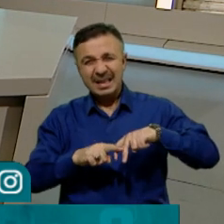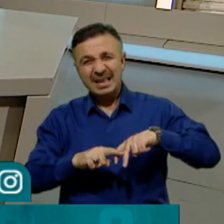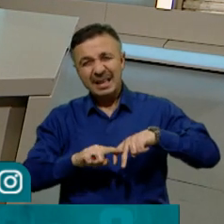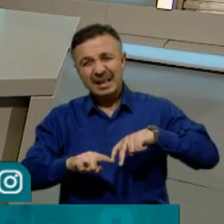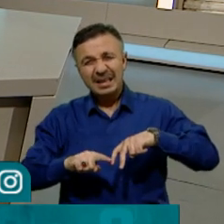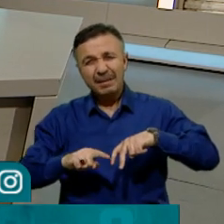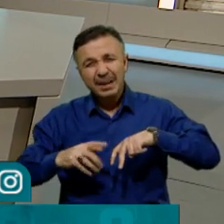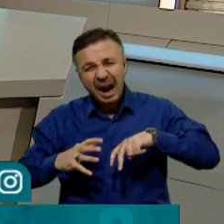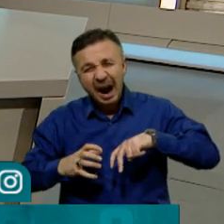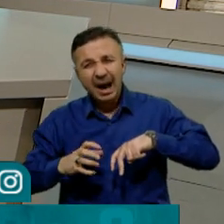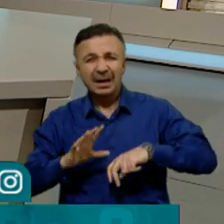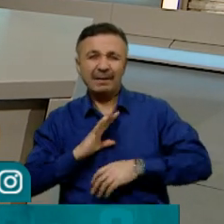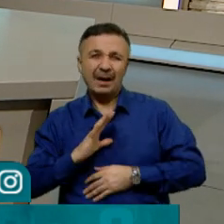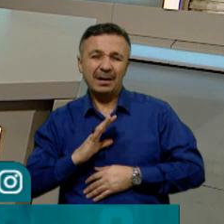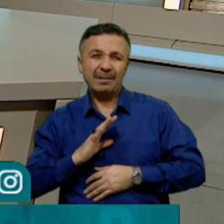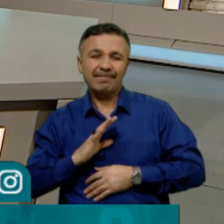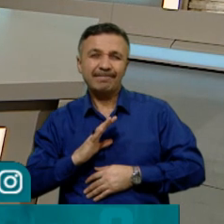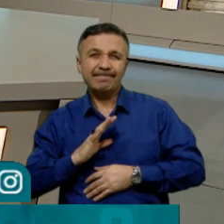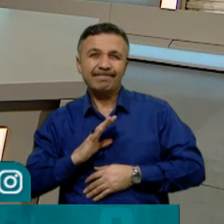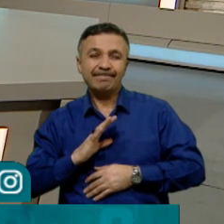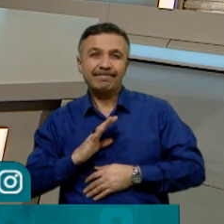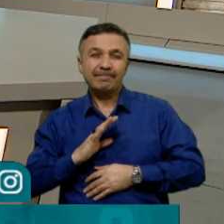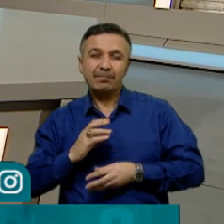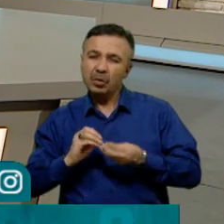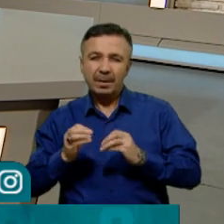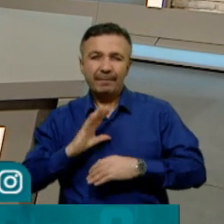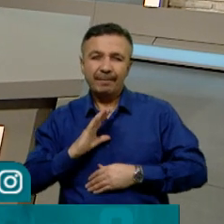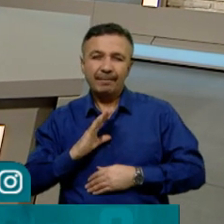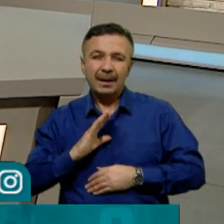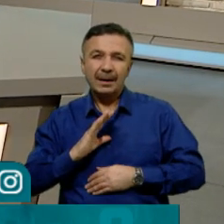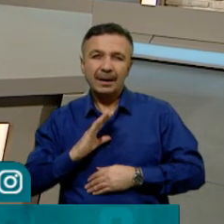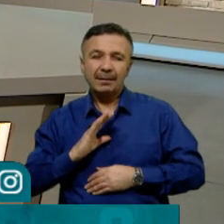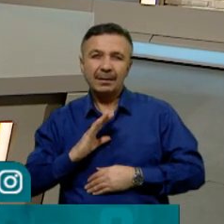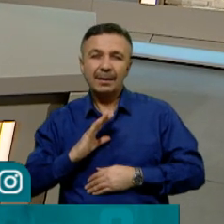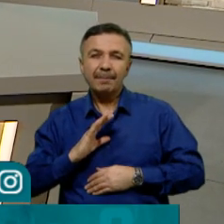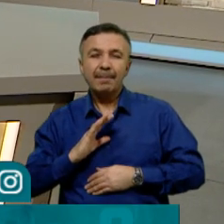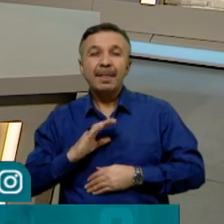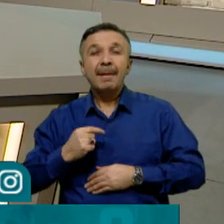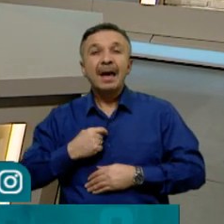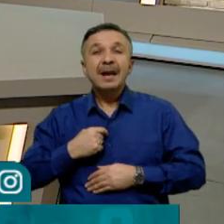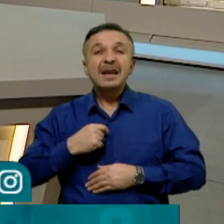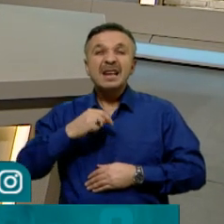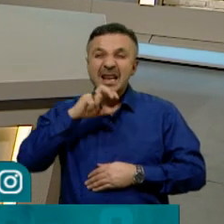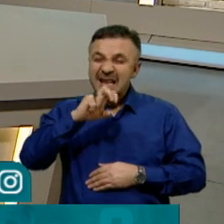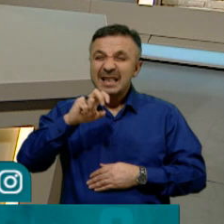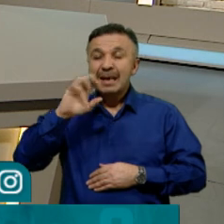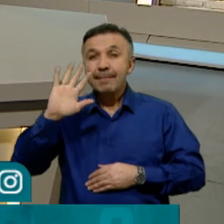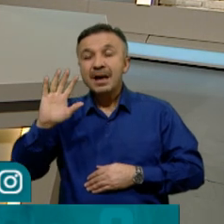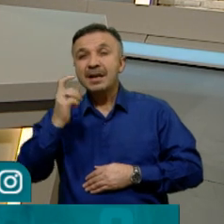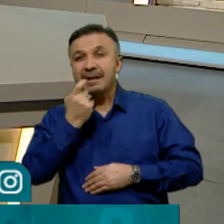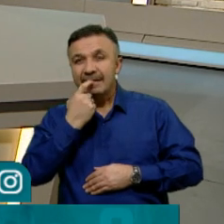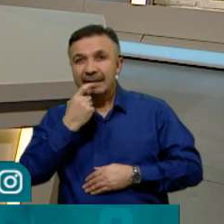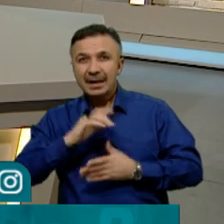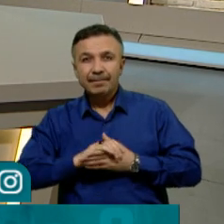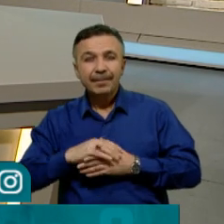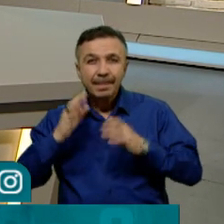biliyorlar onlardan sıkıntı var şimdi sorularında geçiyorum ben 85 yaşındayım Evet